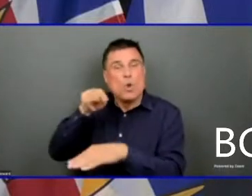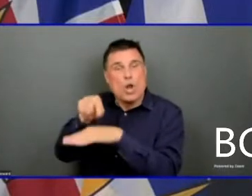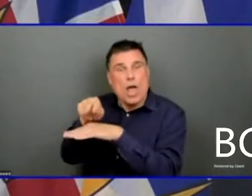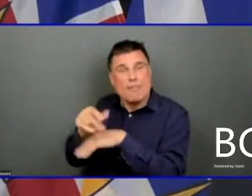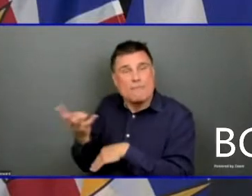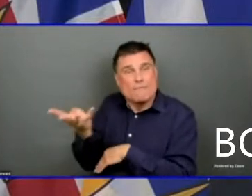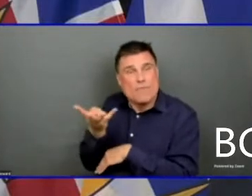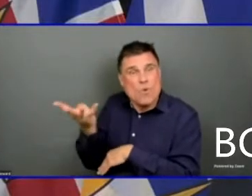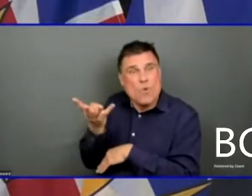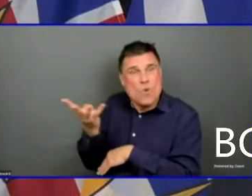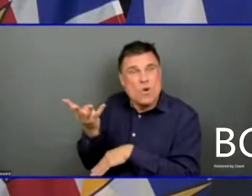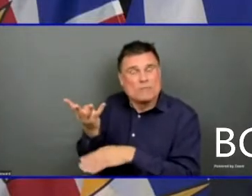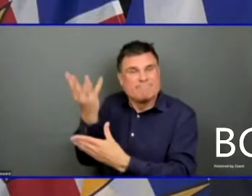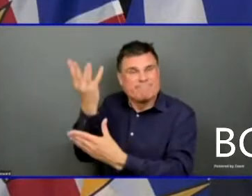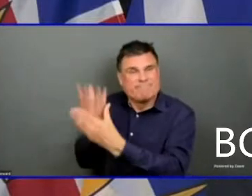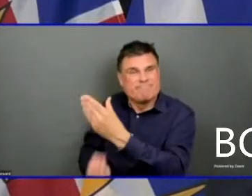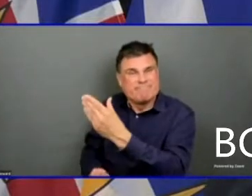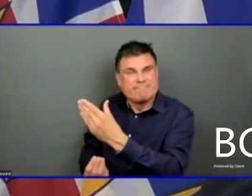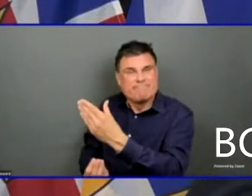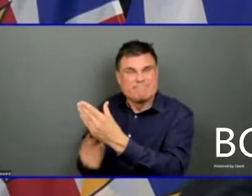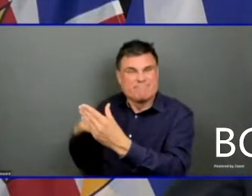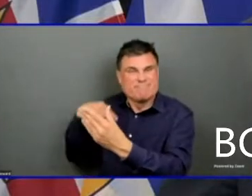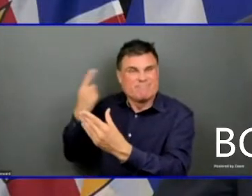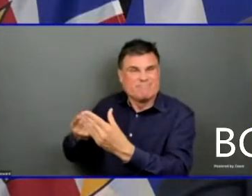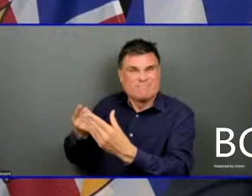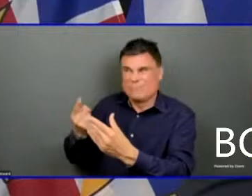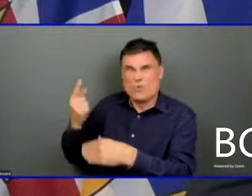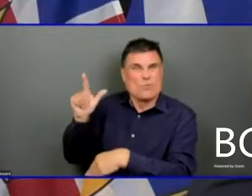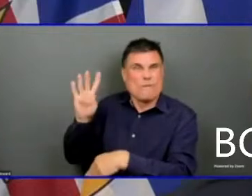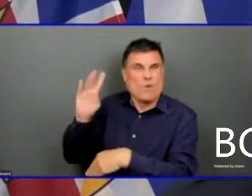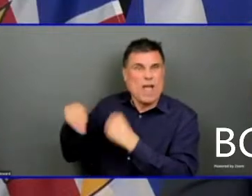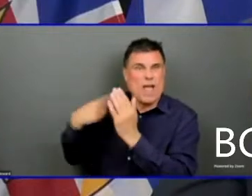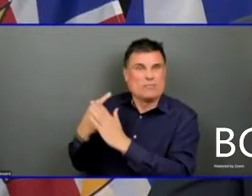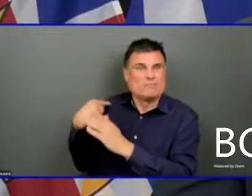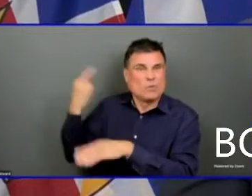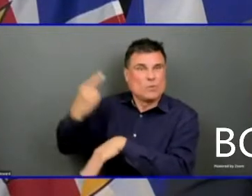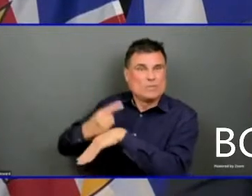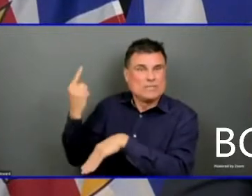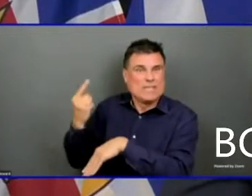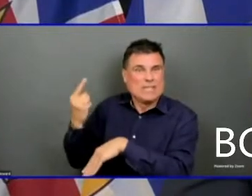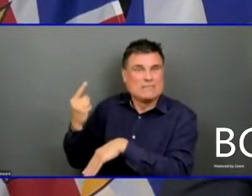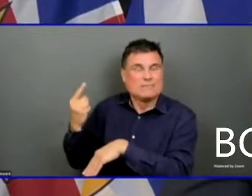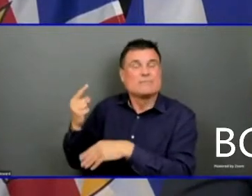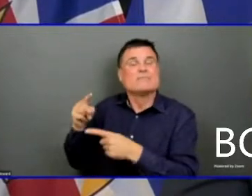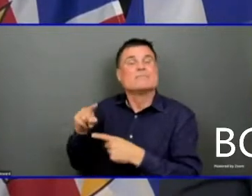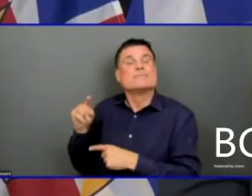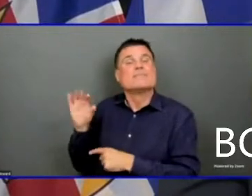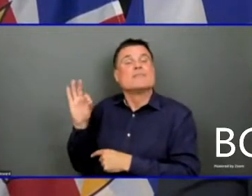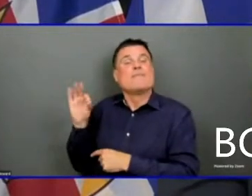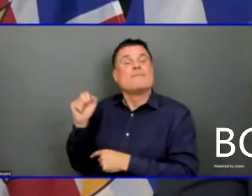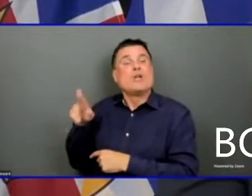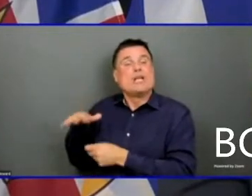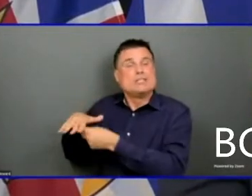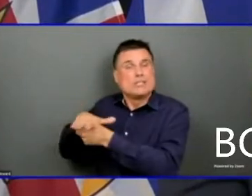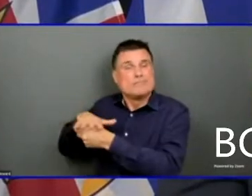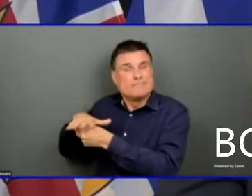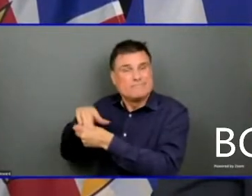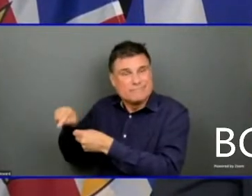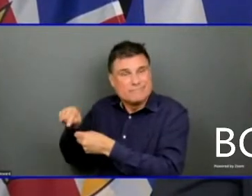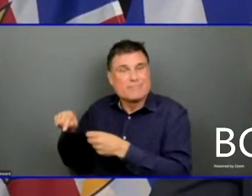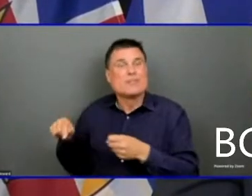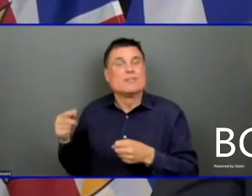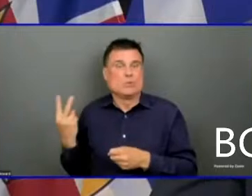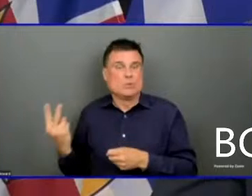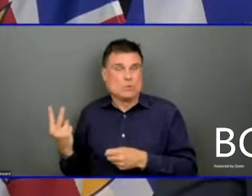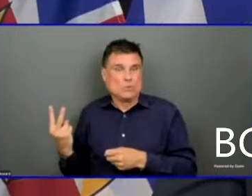好。卫生厅长也是代表省长以及卫生厅，对这个24小时里边失去了